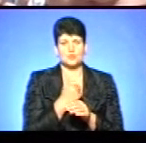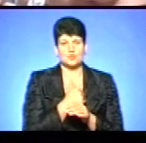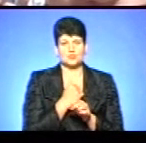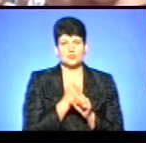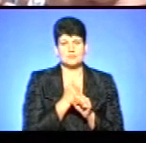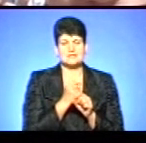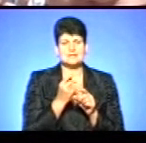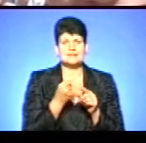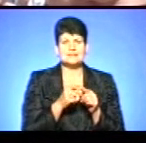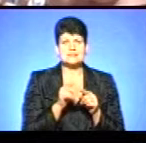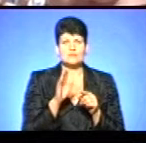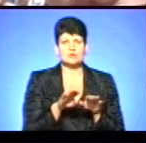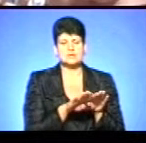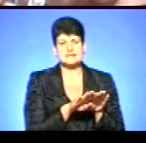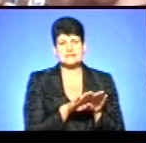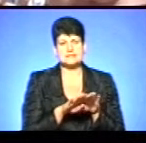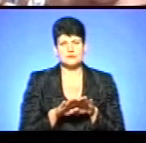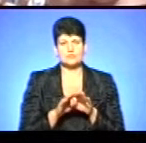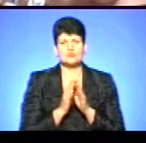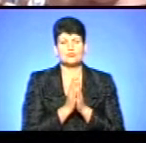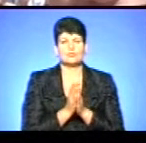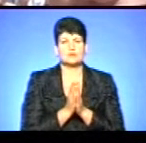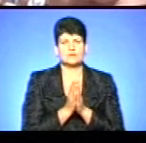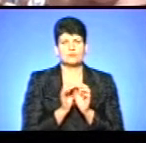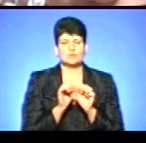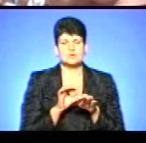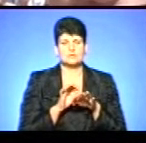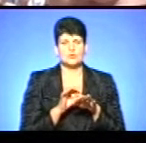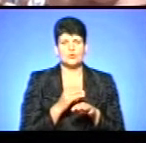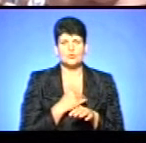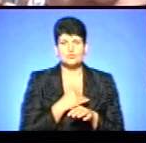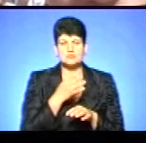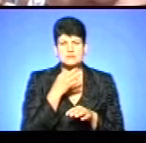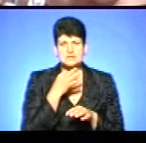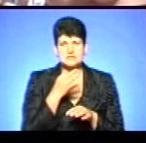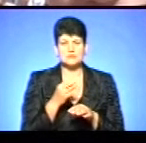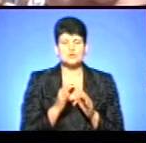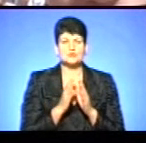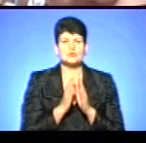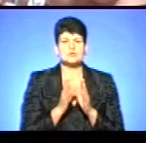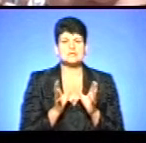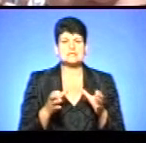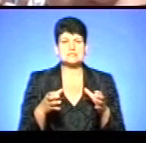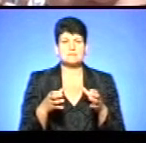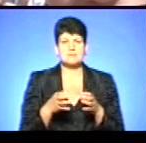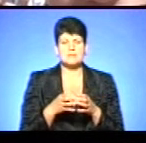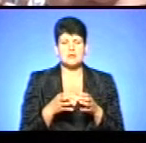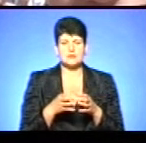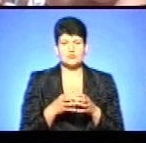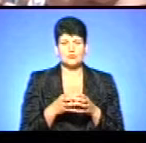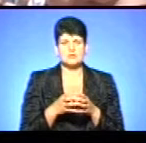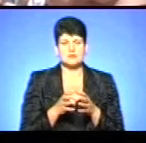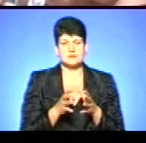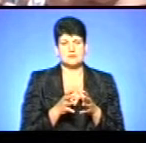бути синхронними із нами, щоб цю молитву ми могли провести. Хочу сказати, що насправді спільнота, особливо цими останніми днями, різко